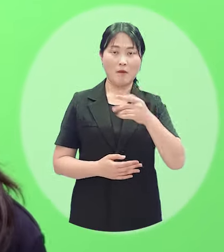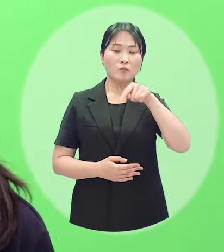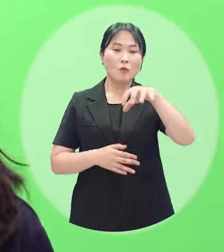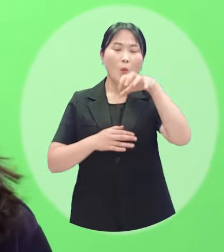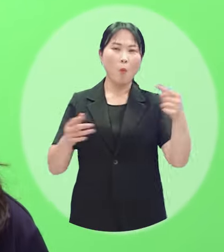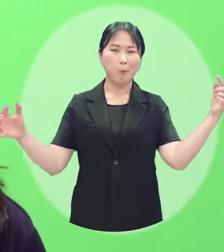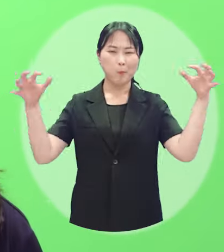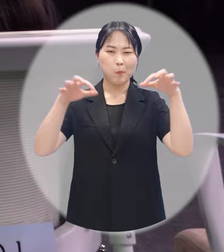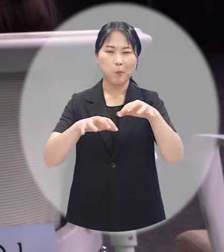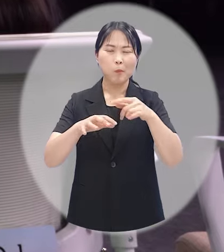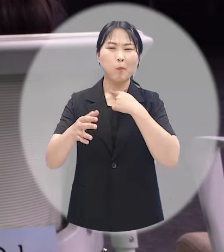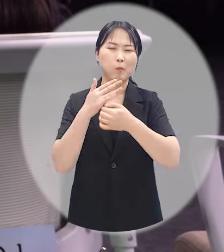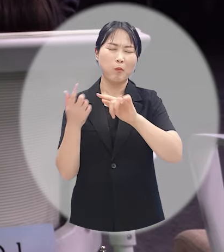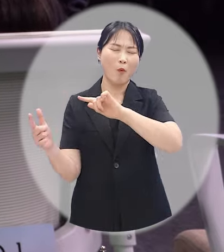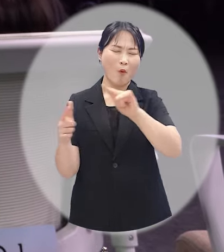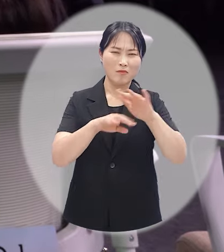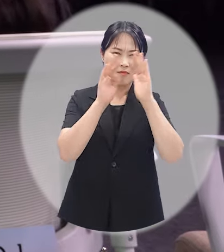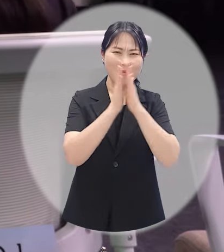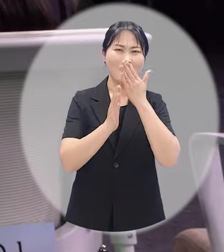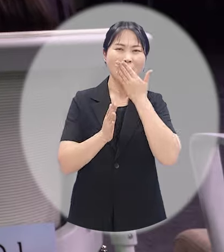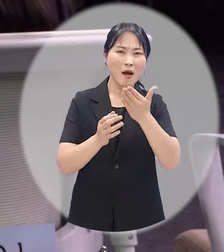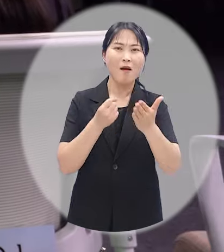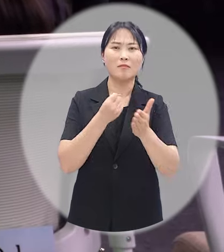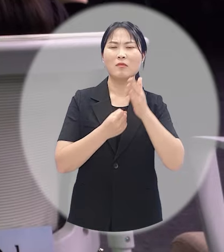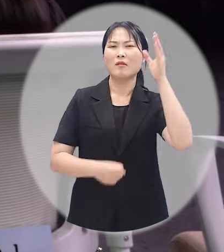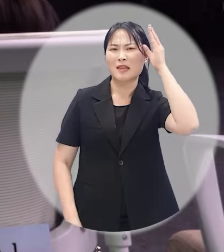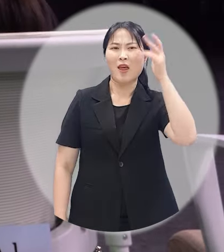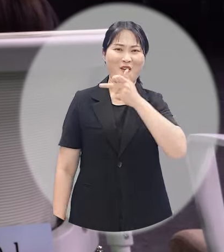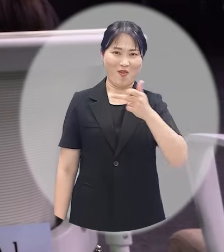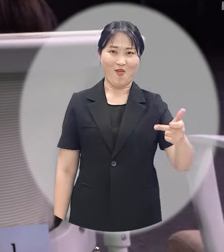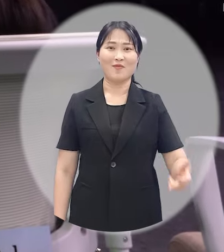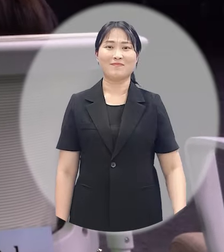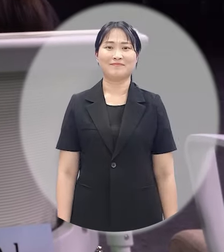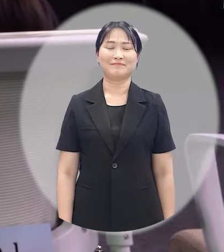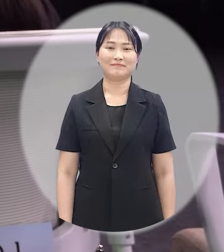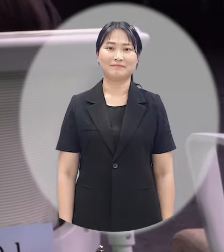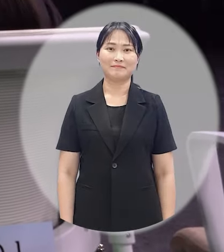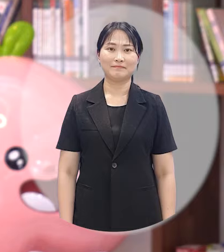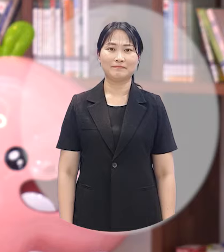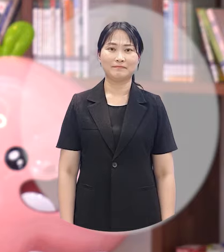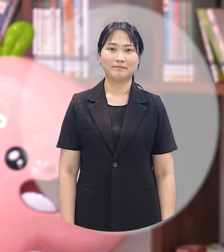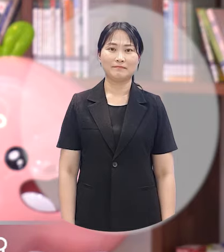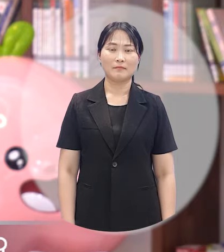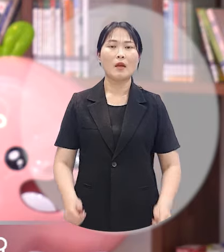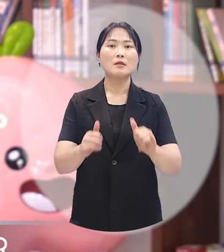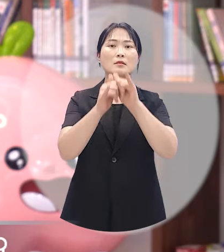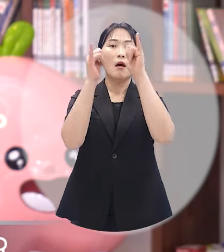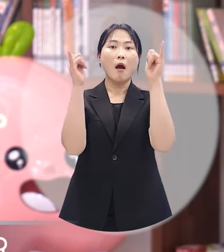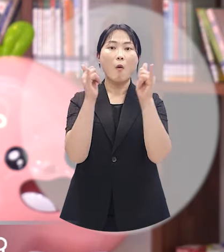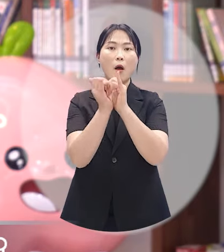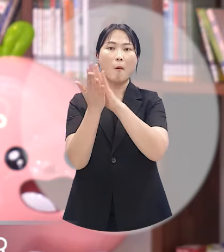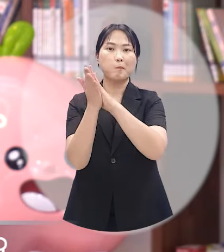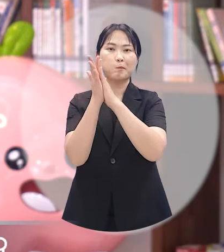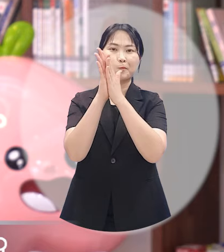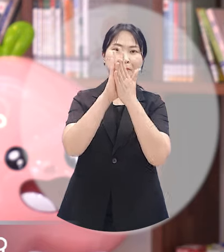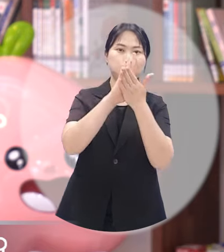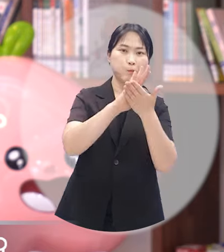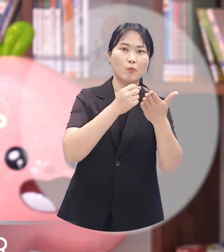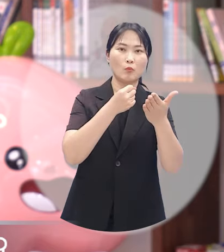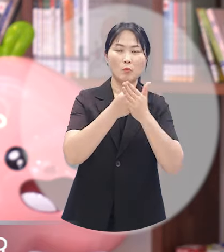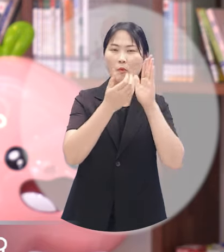직업을 체험할 수 있다는 점에서 교육 현장의 기대감도 클 것 같습니다. 이제 사회가 좀 변화함에 따라서